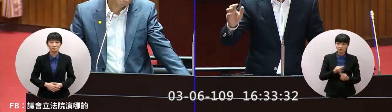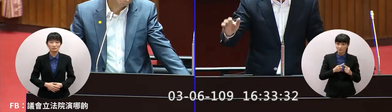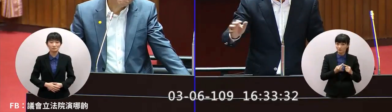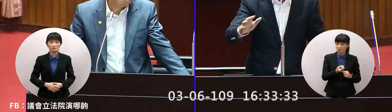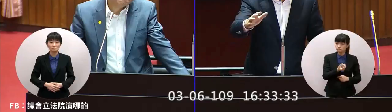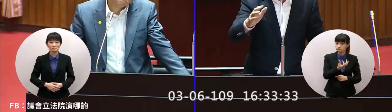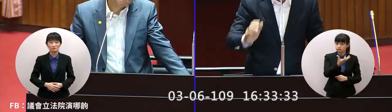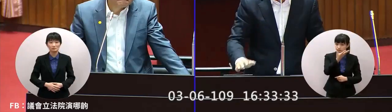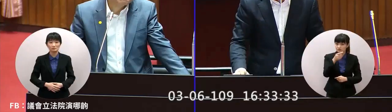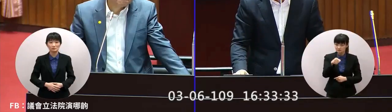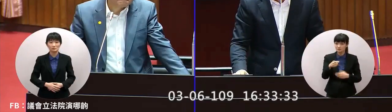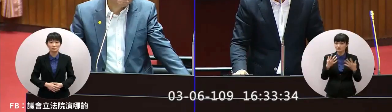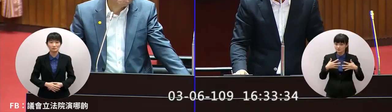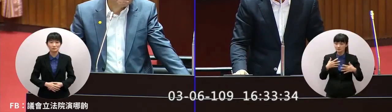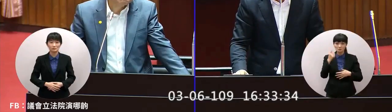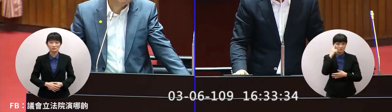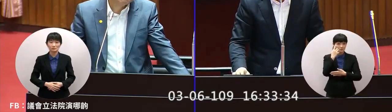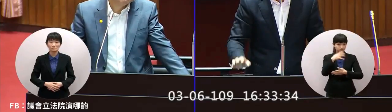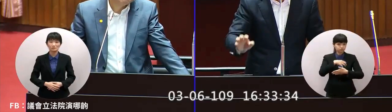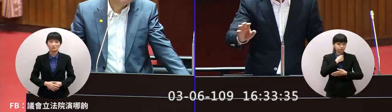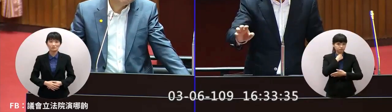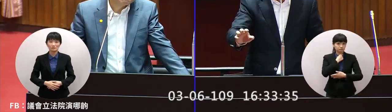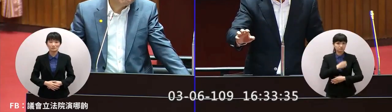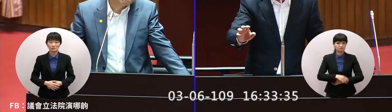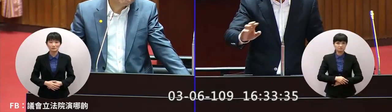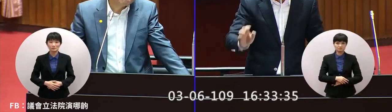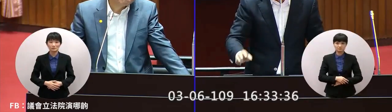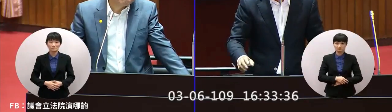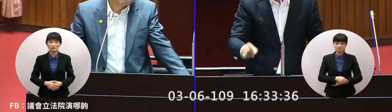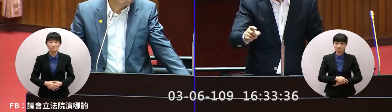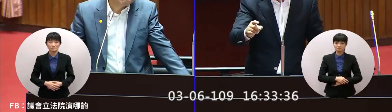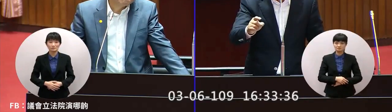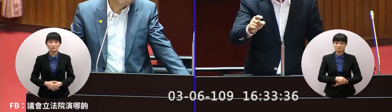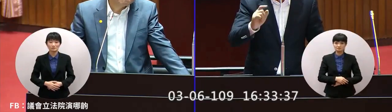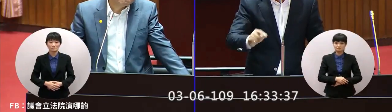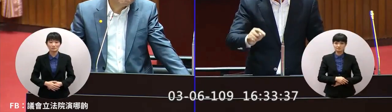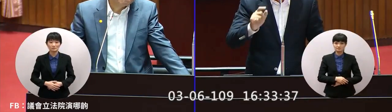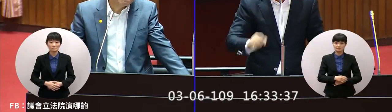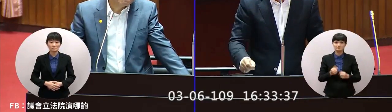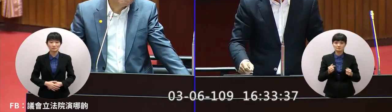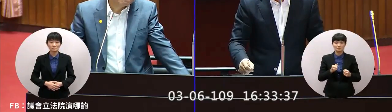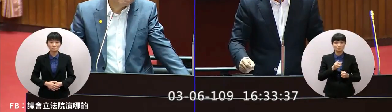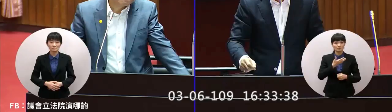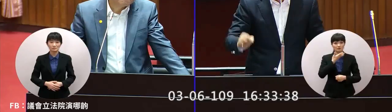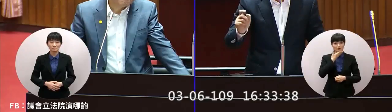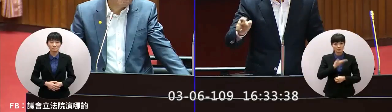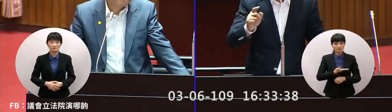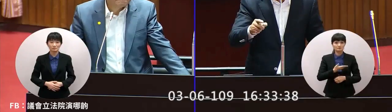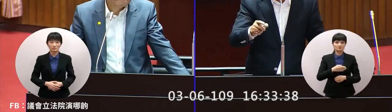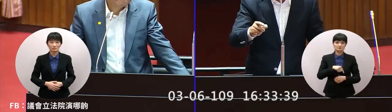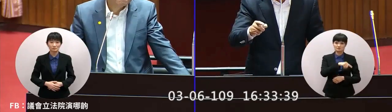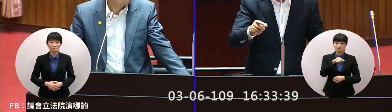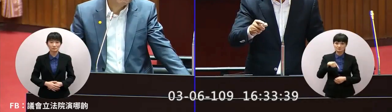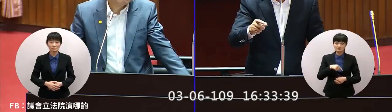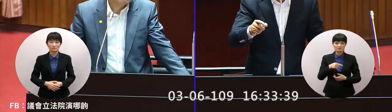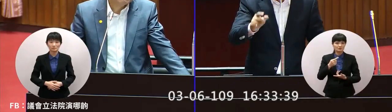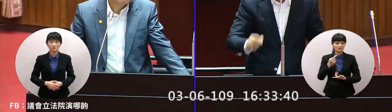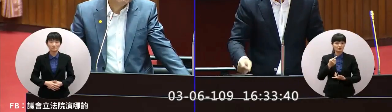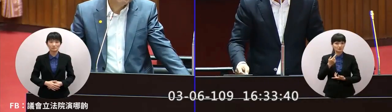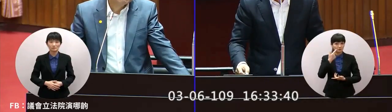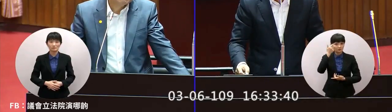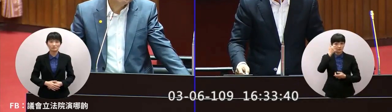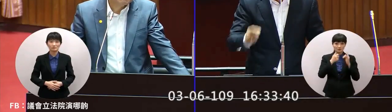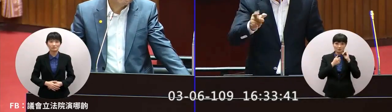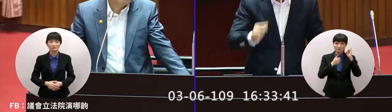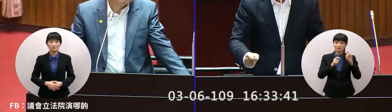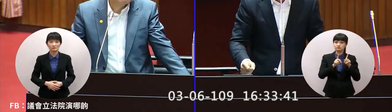哦污染的经营，这我绝对该赞成嘛，对不对？啊，但是这有无同款的事情，为食老好囡仔性，若无看到家己亲人，困